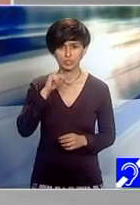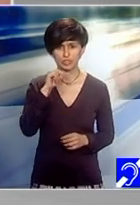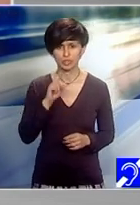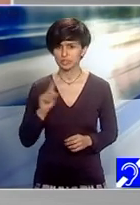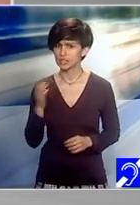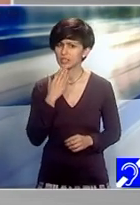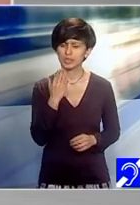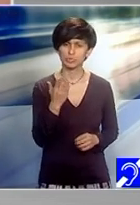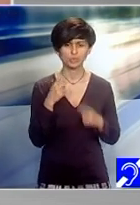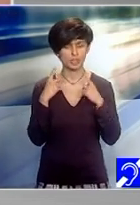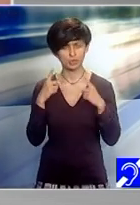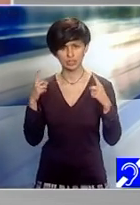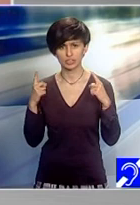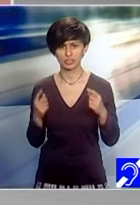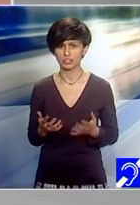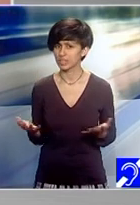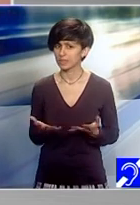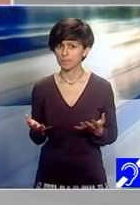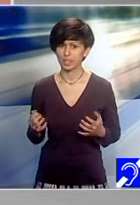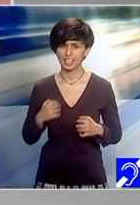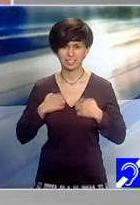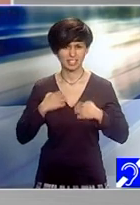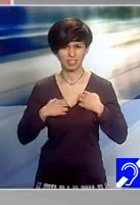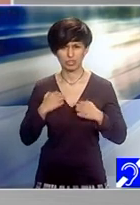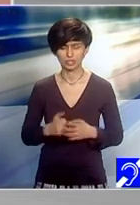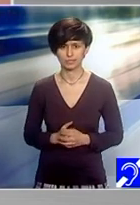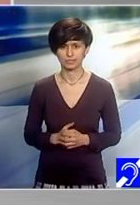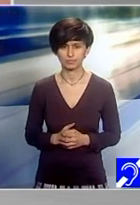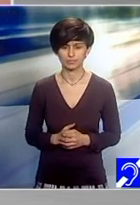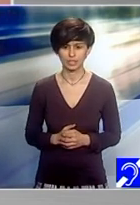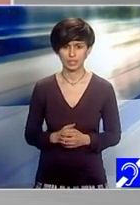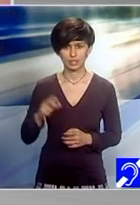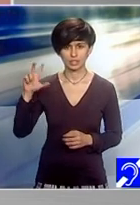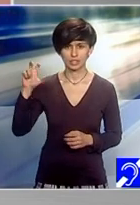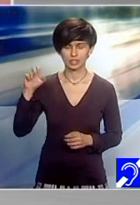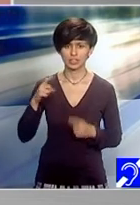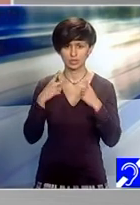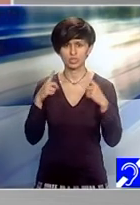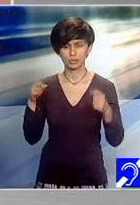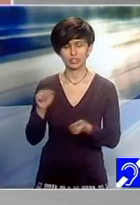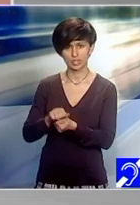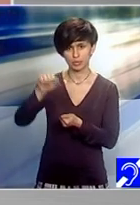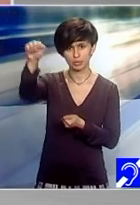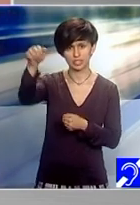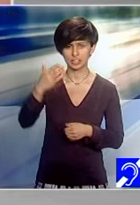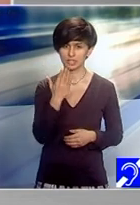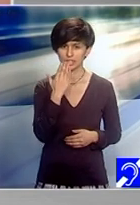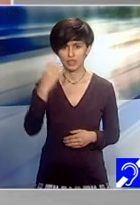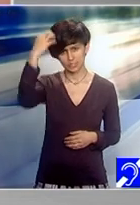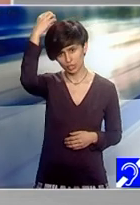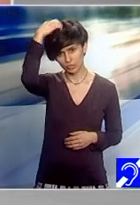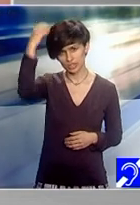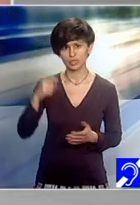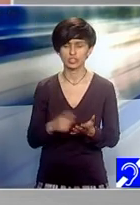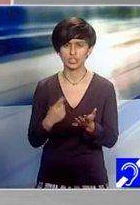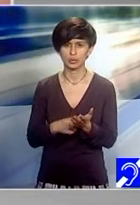nemulțumirile dascălilor care deja au dat în clocot. Peste 300 de profesori din toată țara au protestat în fața guvernului și au cerut